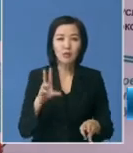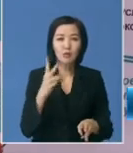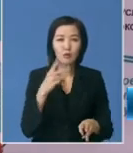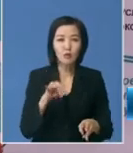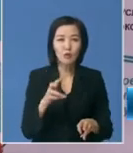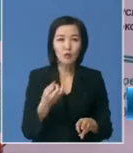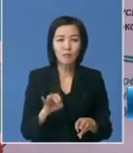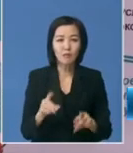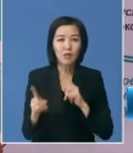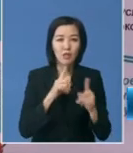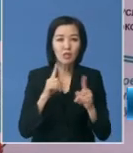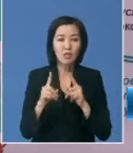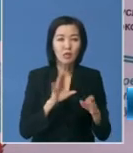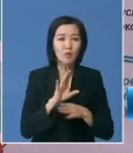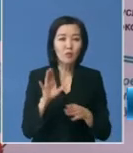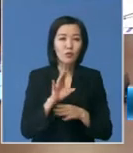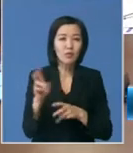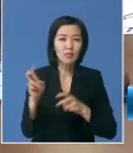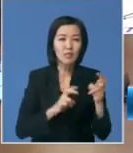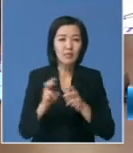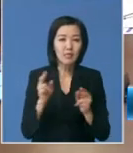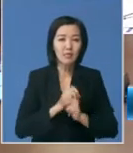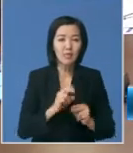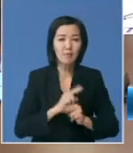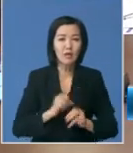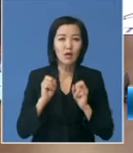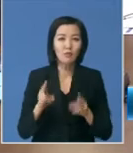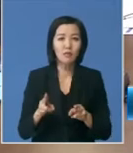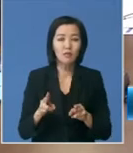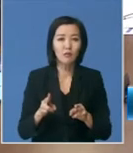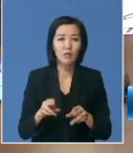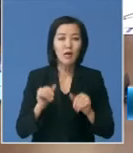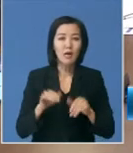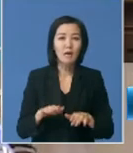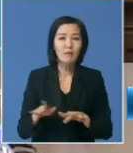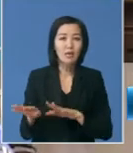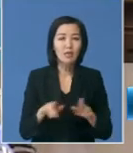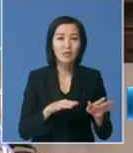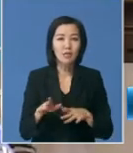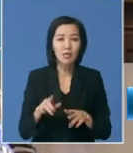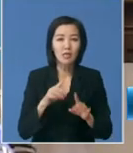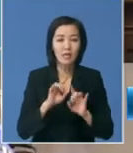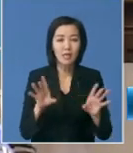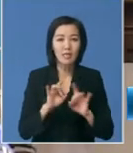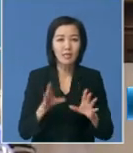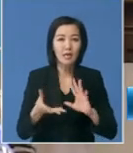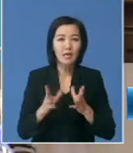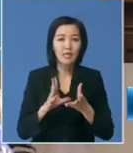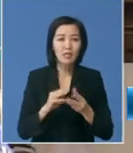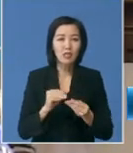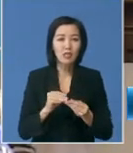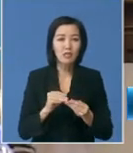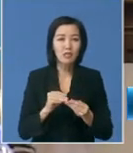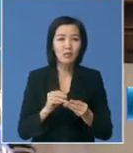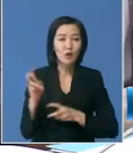Сонымен қатар жиында өндірістік нысандардағы еңбек қауіпсіздігі төңірегінде қабылданған шаралар да сөз болды. Соның нәтижесінде соңғы жылдары өндірісте